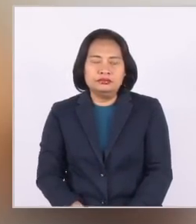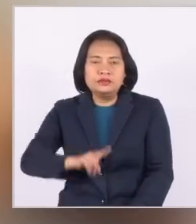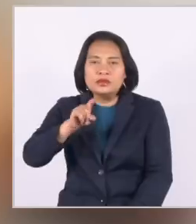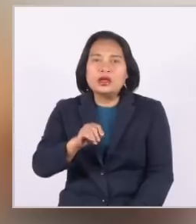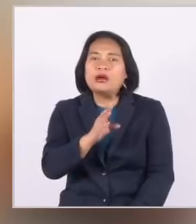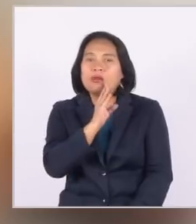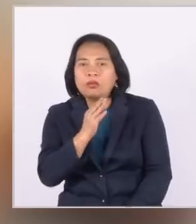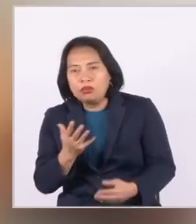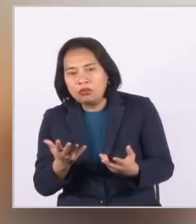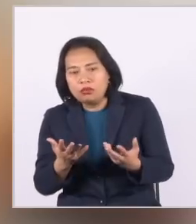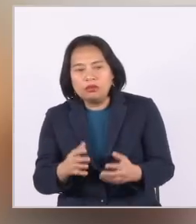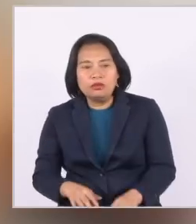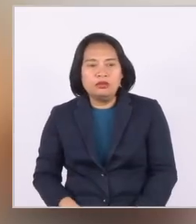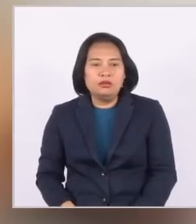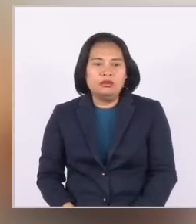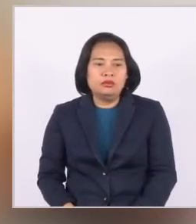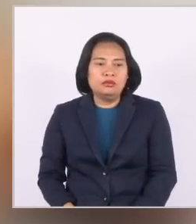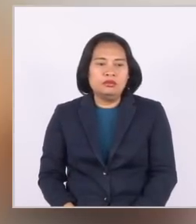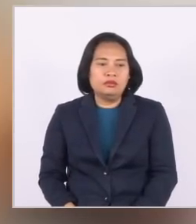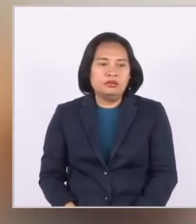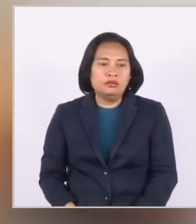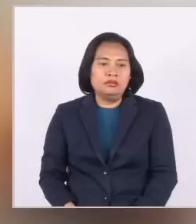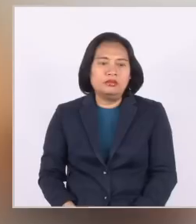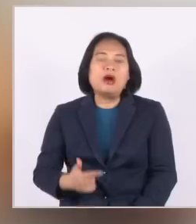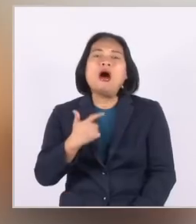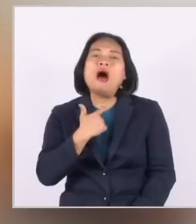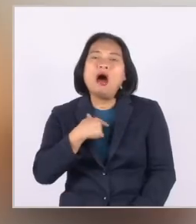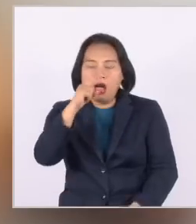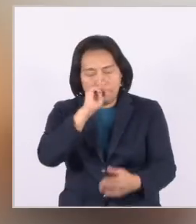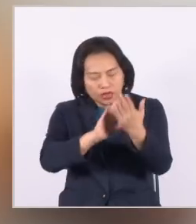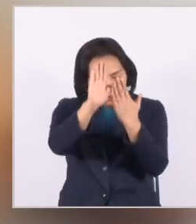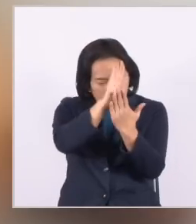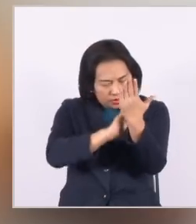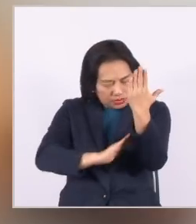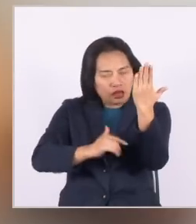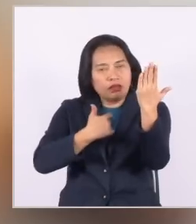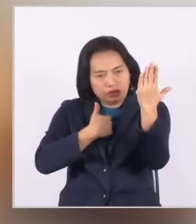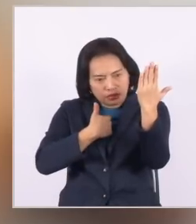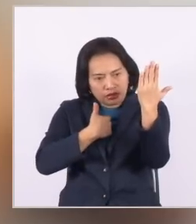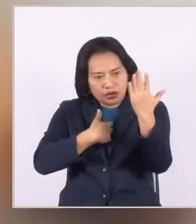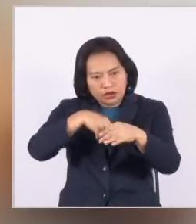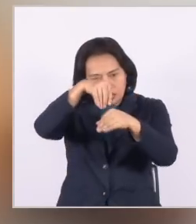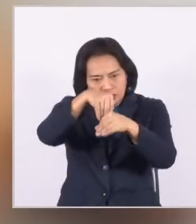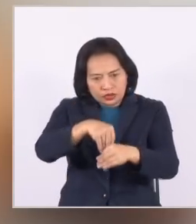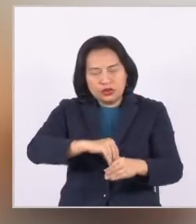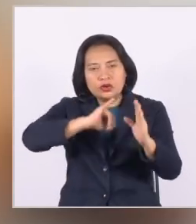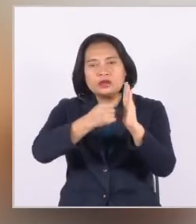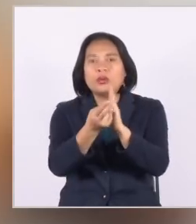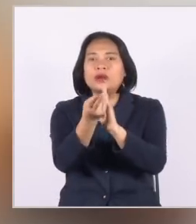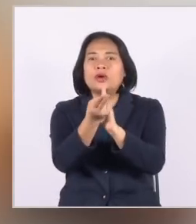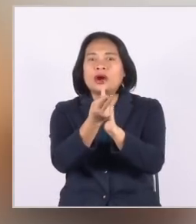ามว่าวันมาจากที่วัน เอาผมมาจากประเทศไทยนี่ครับฉันอยู่จังหวัดหนองค